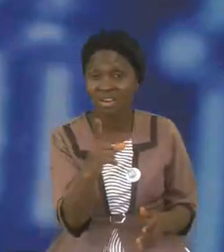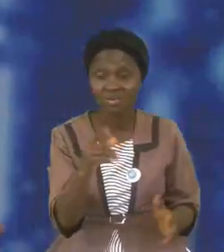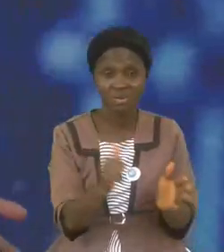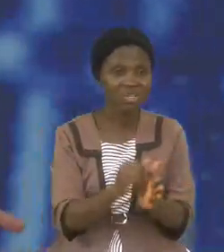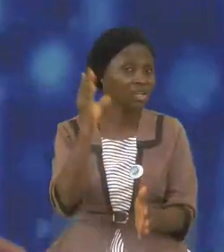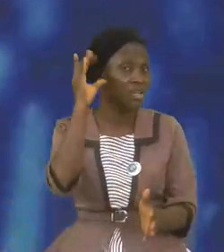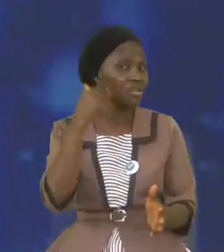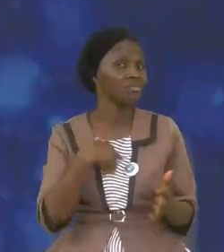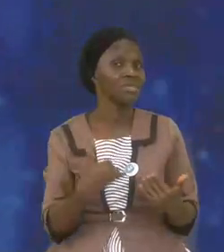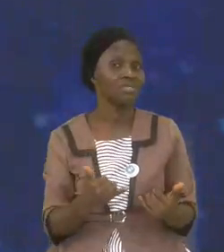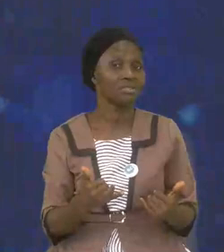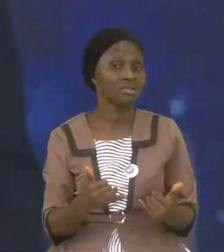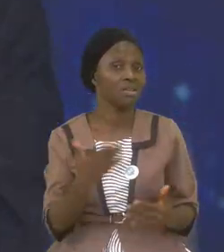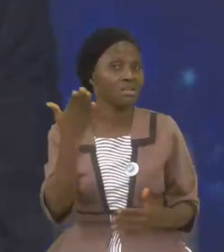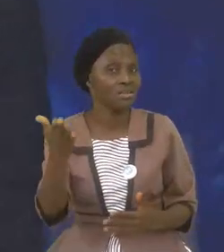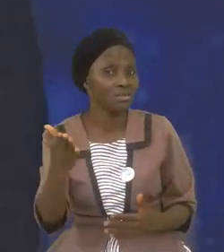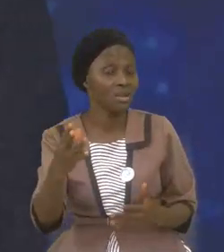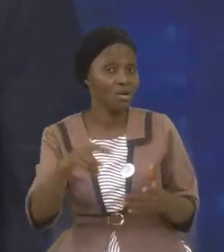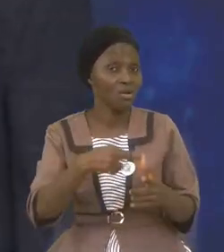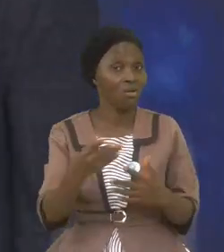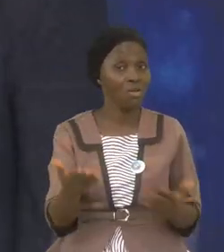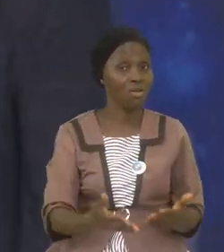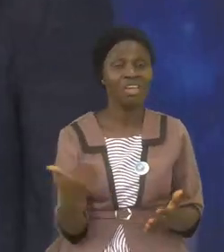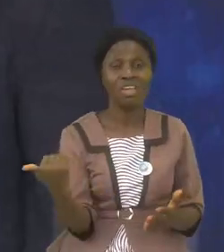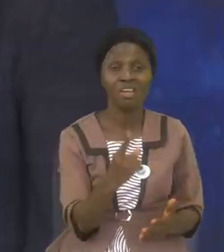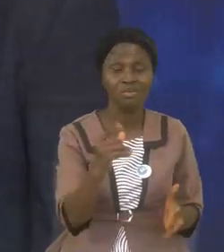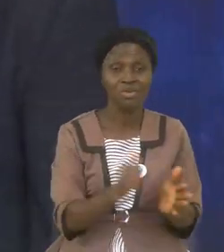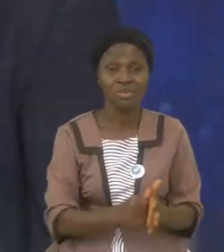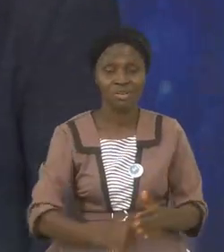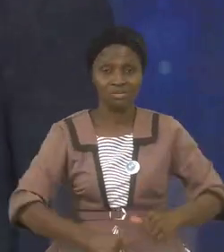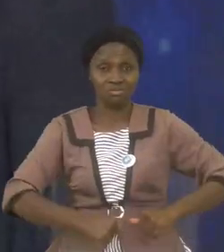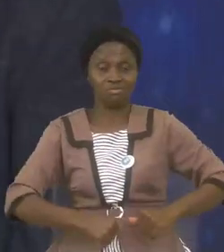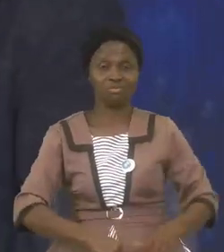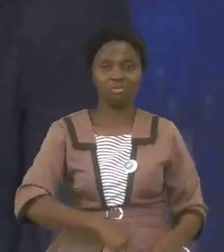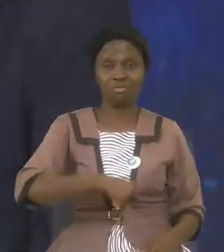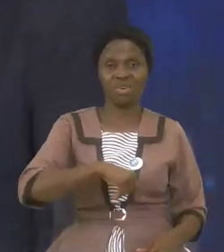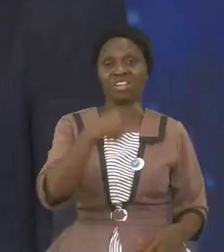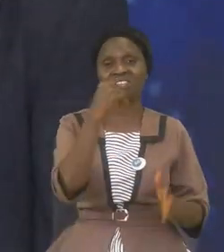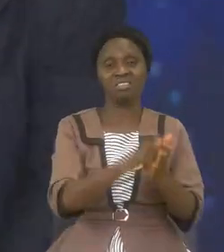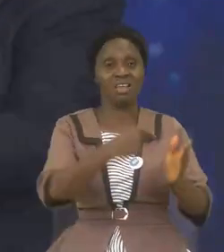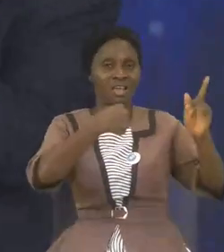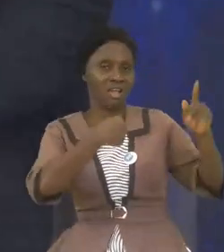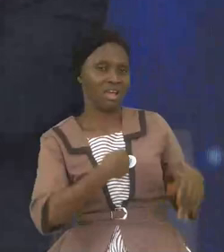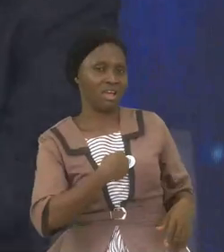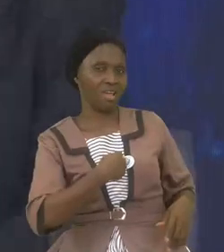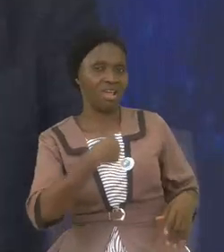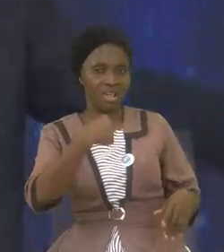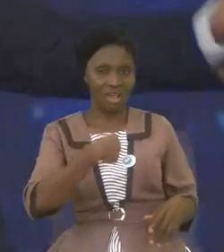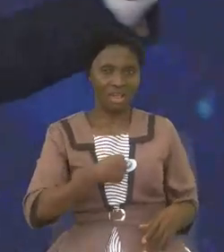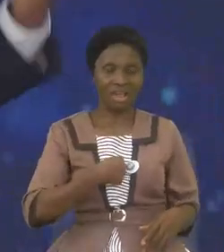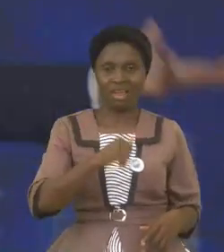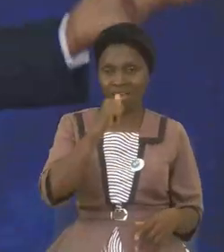s'enorgueillir. Un Nebuchadnezzar, quiconque m'entend maintenant, ici ou là-bas, et pourrait